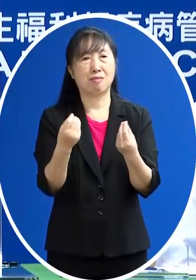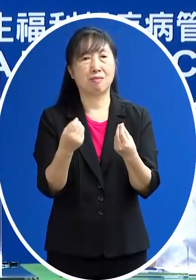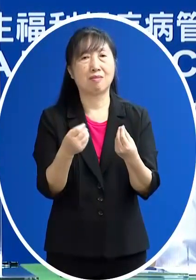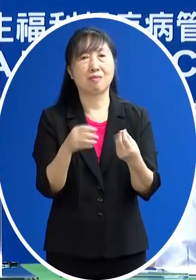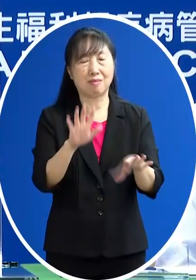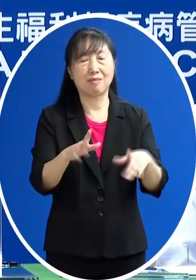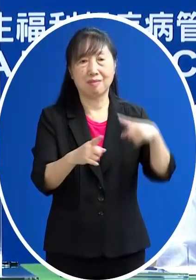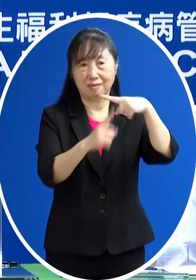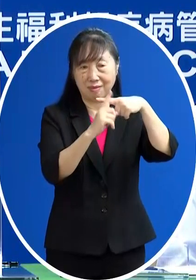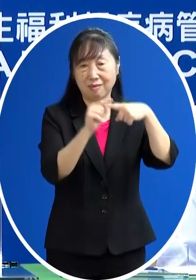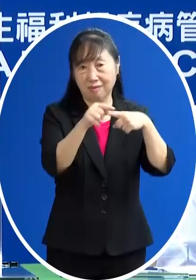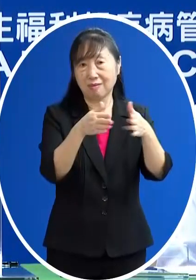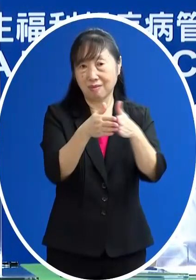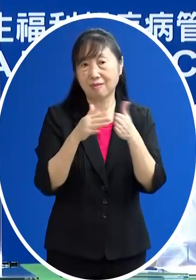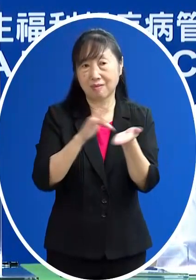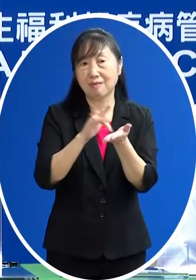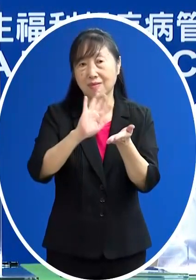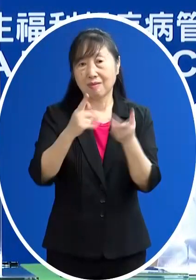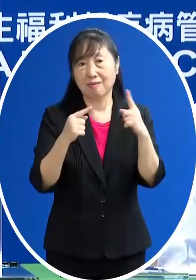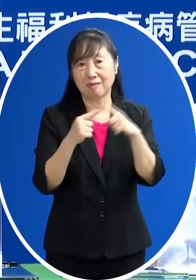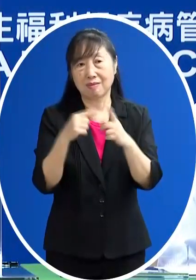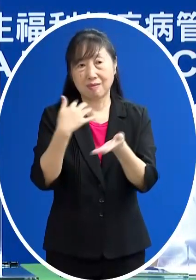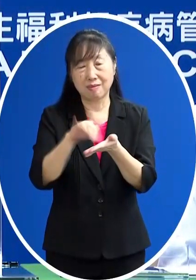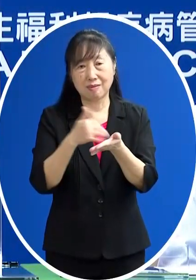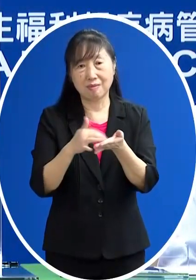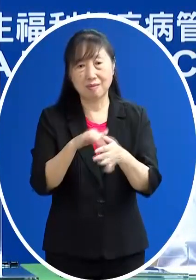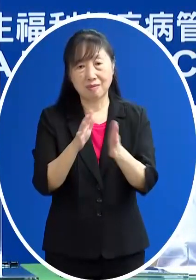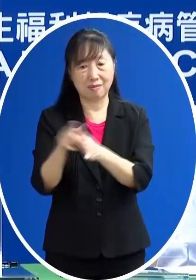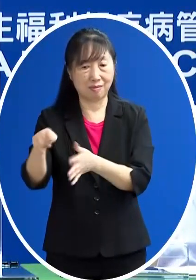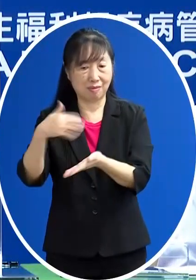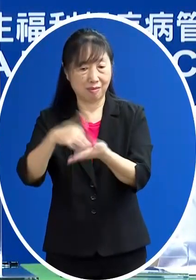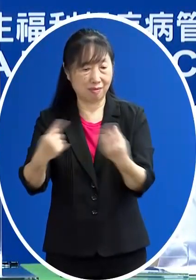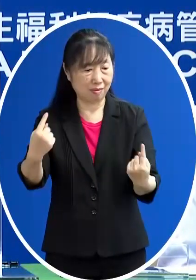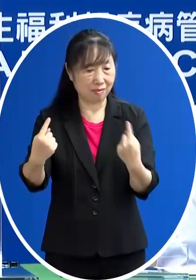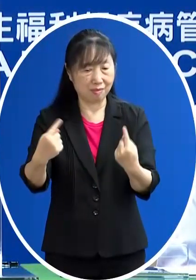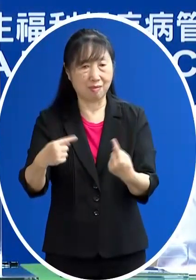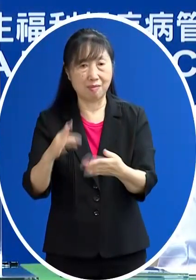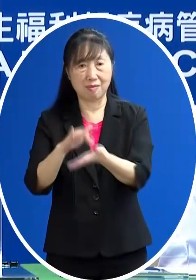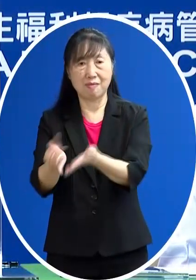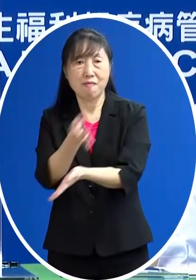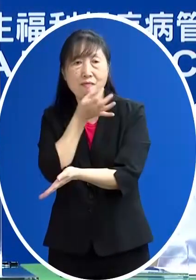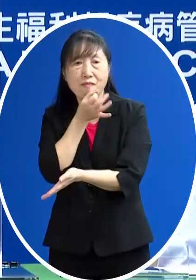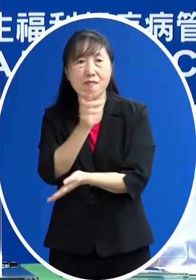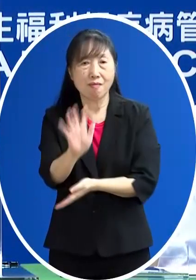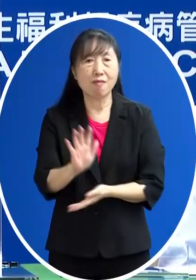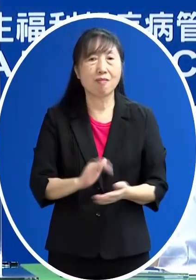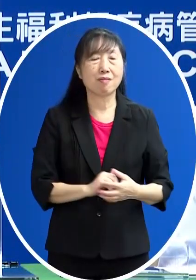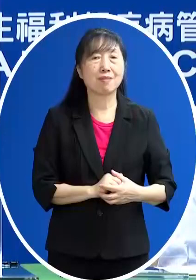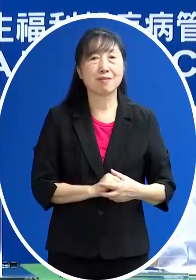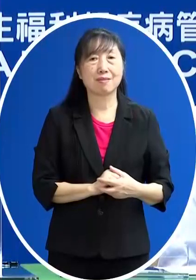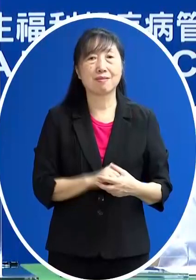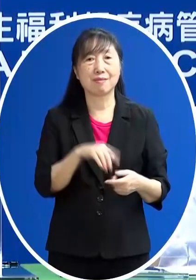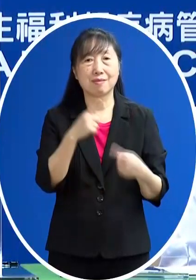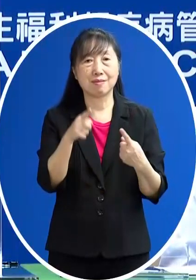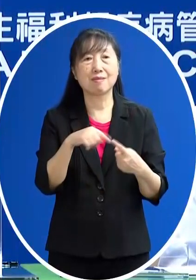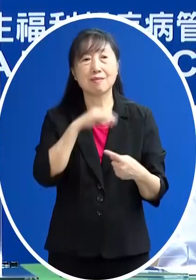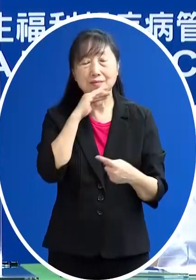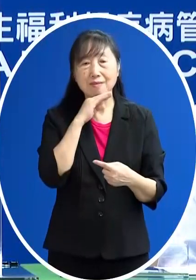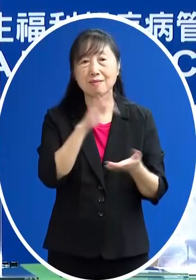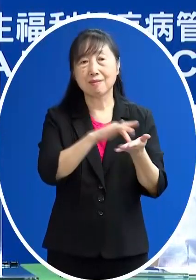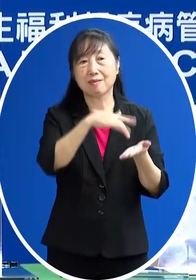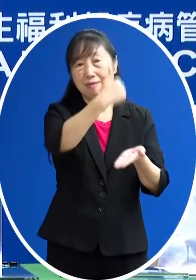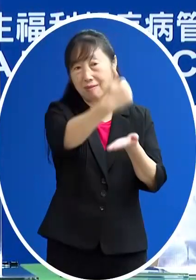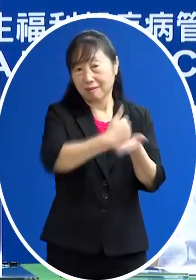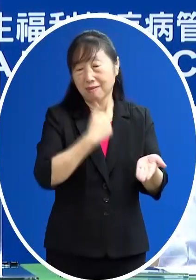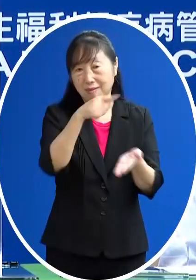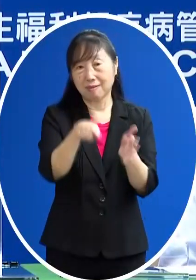人数跟需要用药的人数，我们是很充裕的。那至于药确实来的时间，好，在确定了以后，我跟